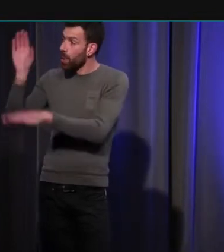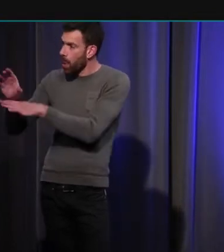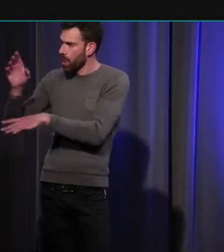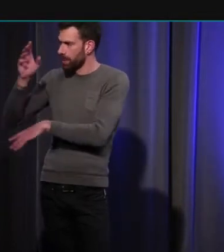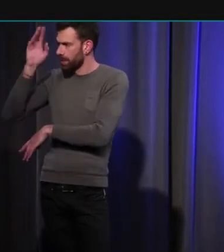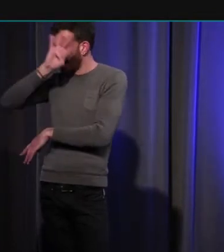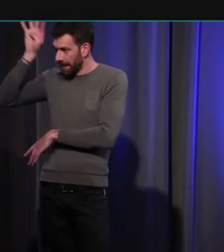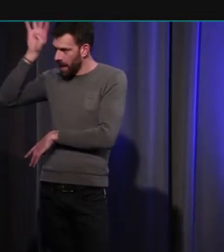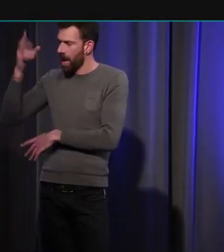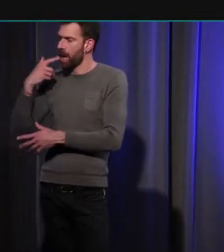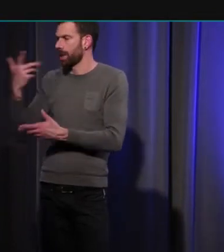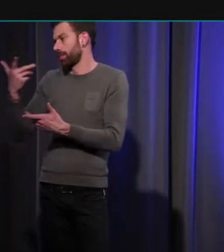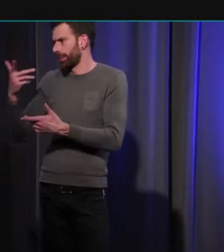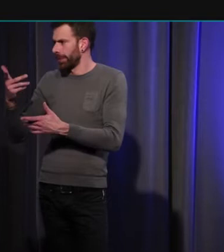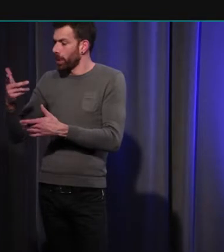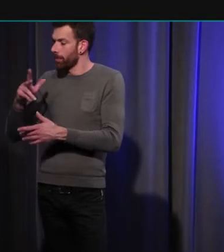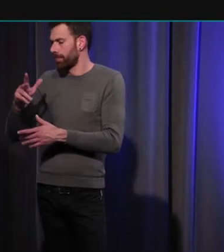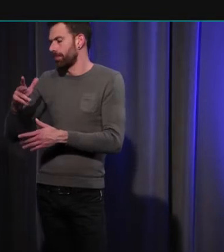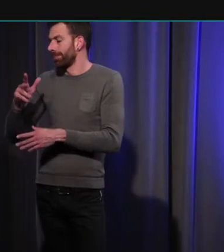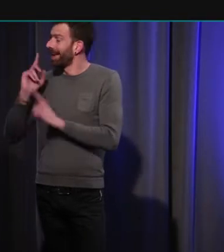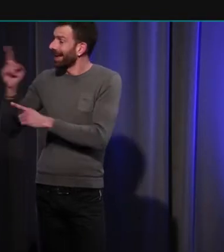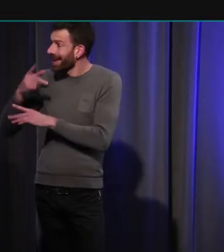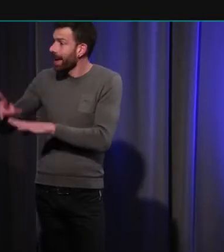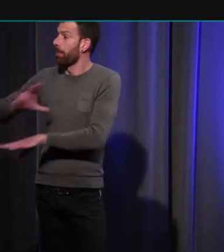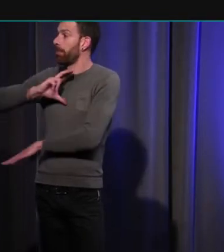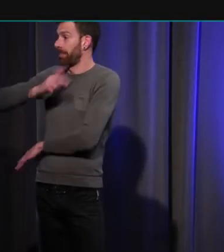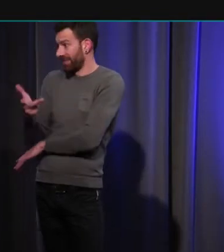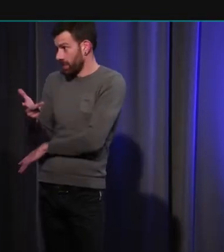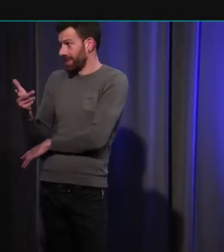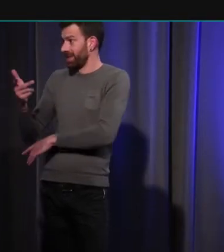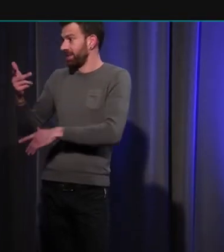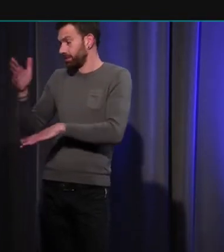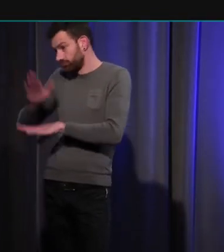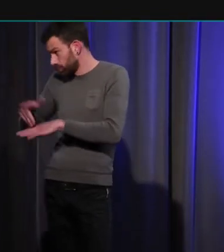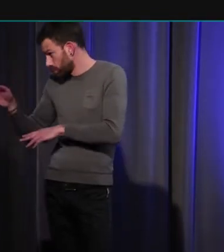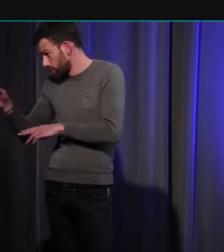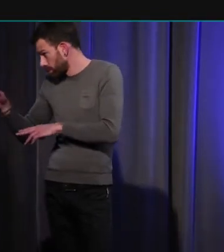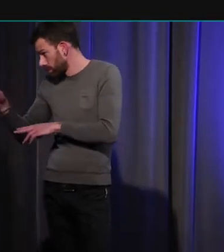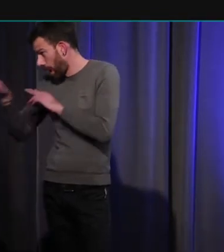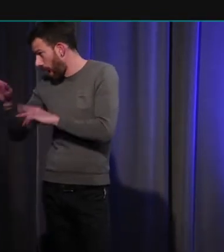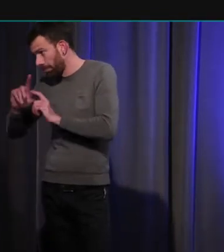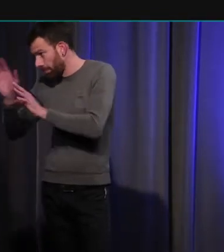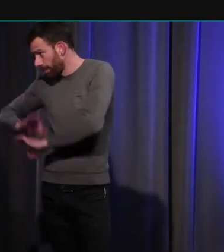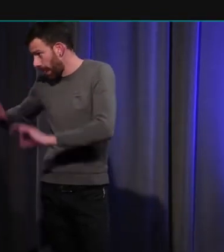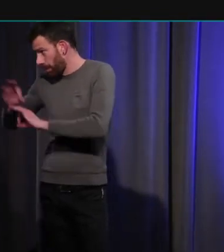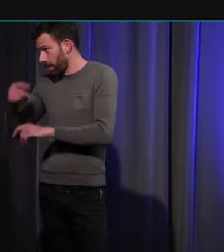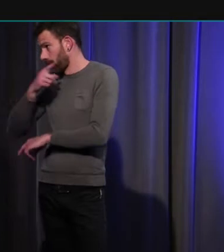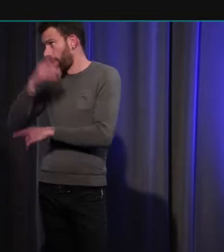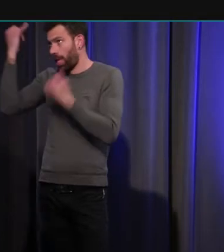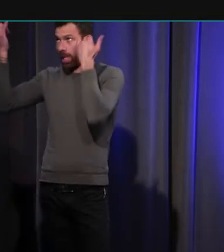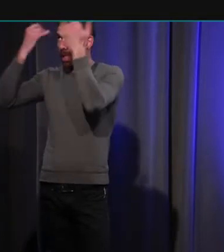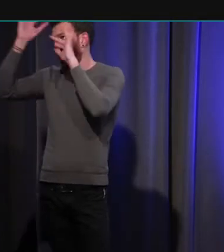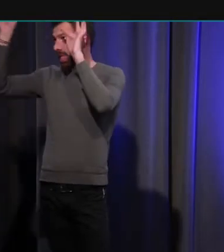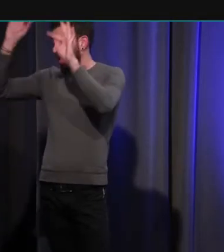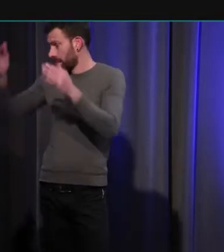armes de destruction massive qui n'existait nulle part si ce n'est dans sa tête voyez donc c'est sûr que parfois